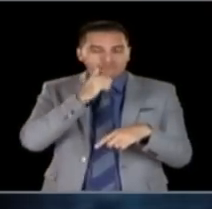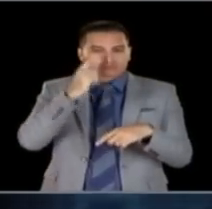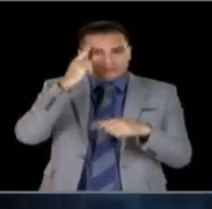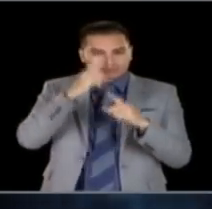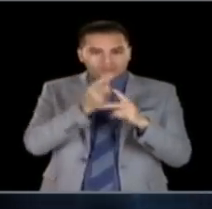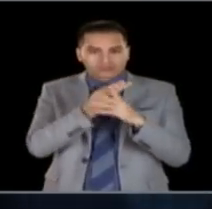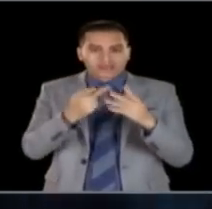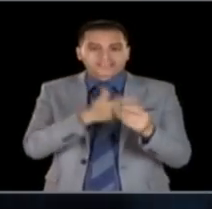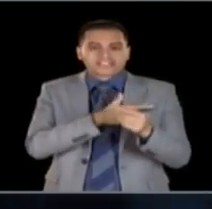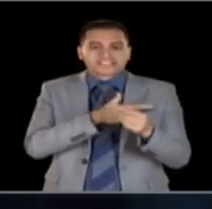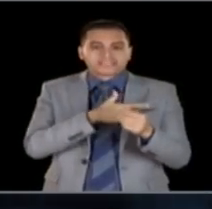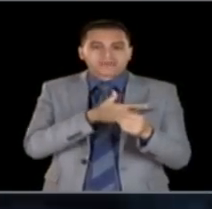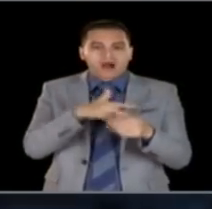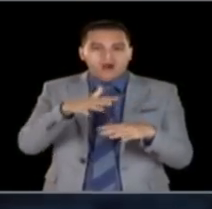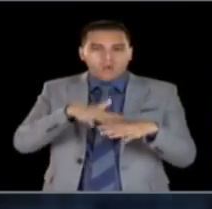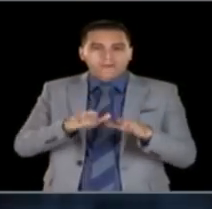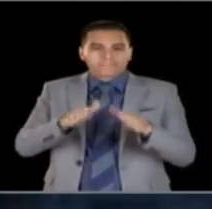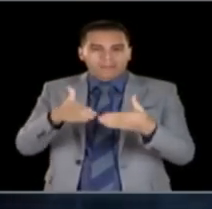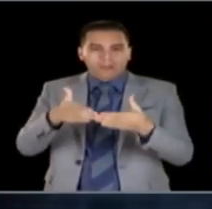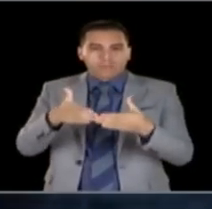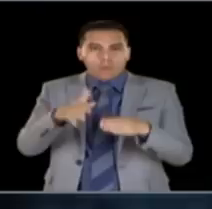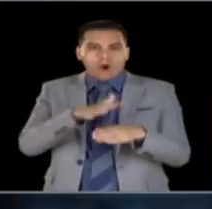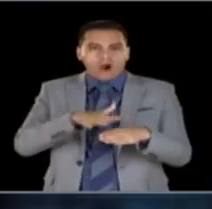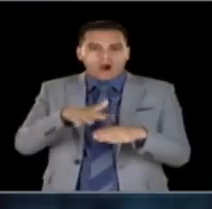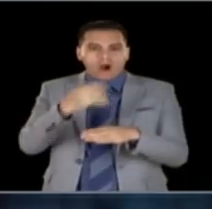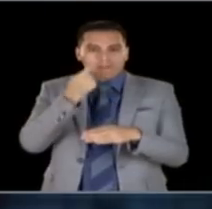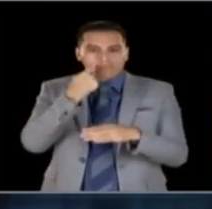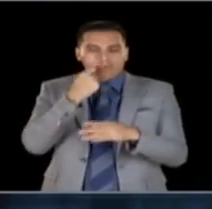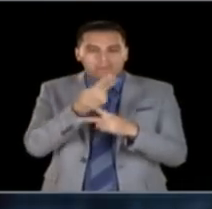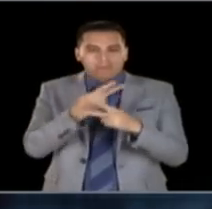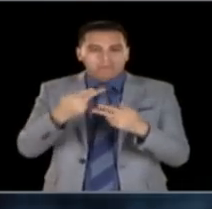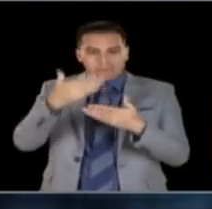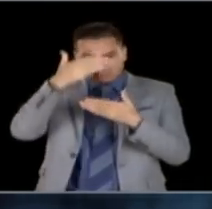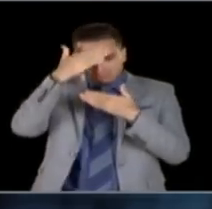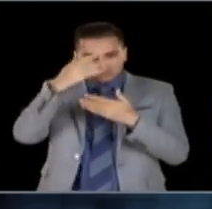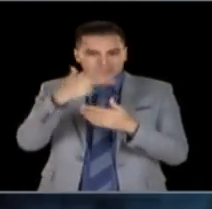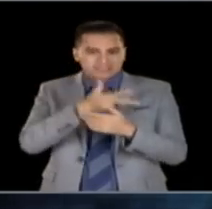أم شينريكيو معناها الحقيقة السامية،